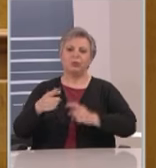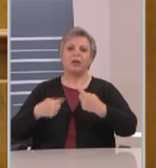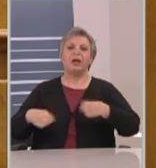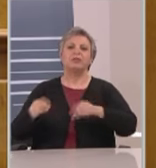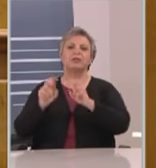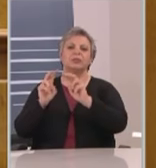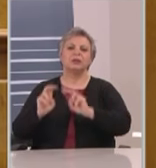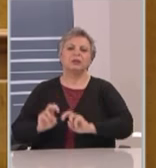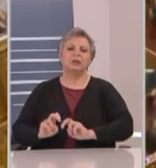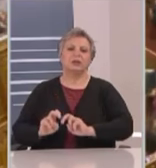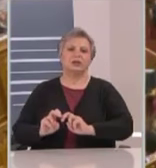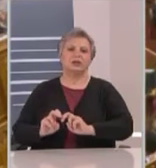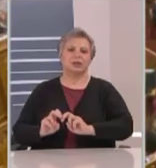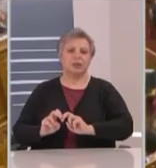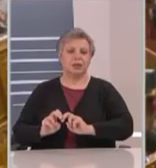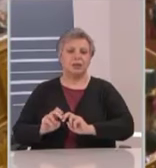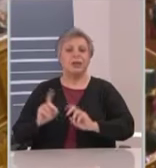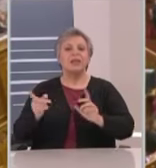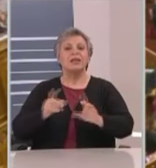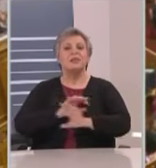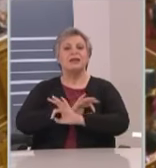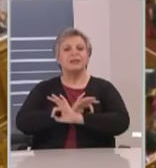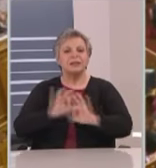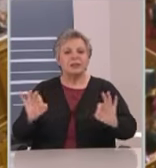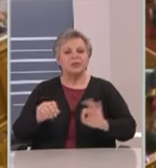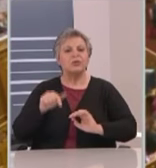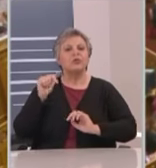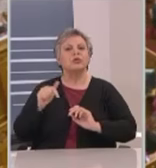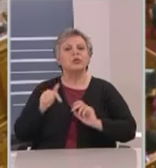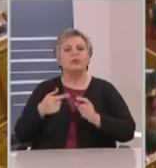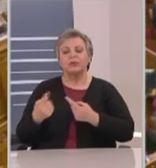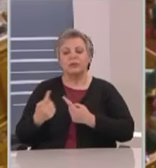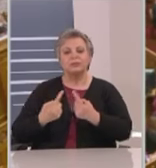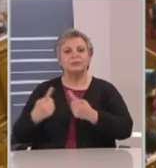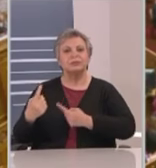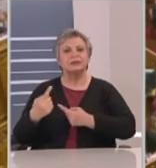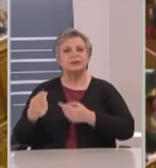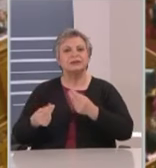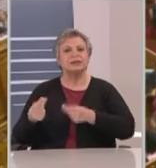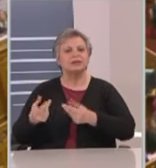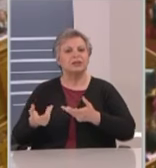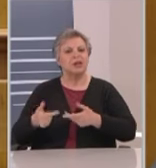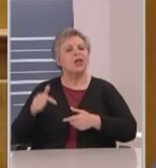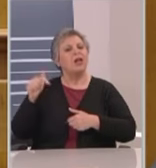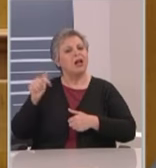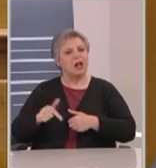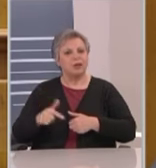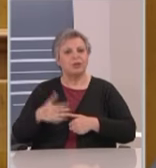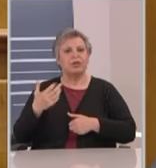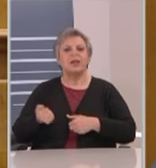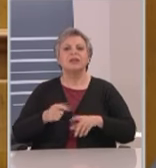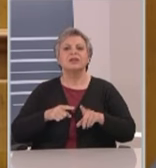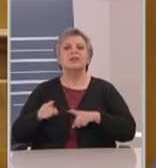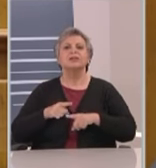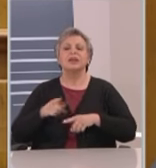και είμαι σίγουρος ότι αυτή η συζήτηση που αφορά το ελληνικό λαό, αυτή η